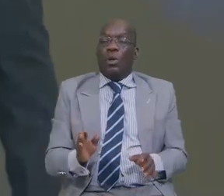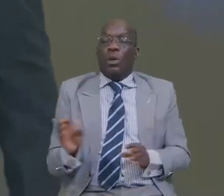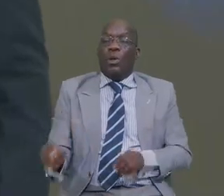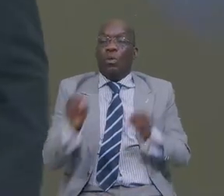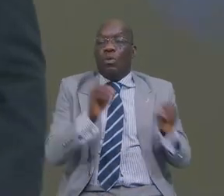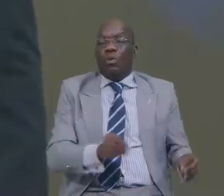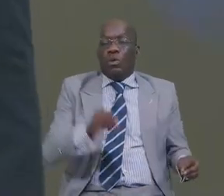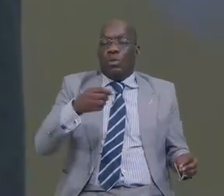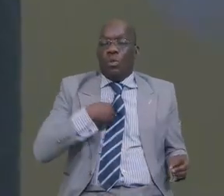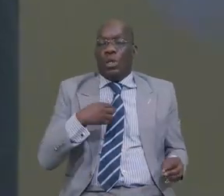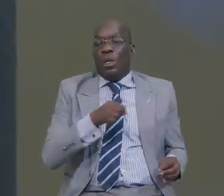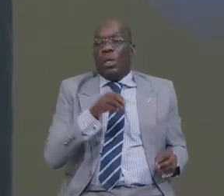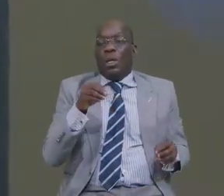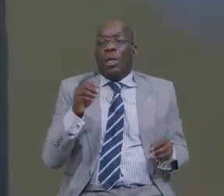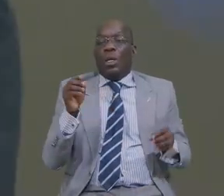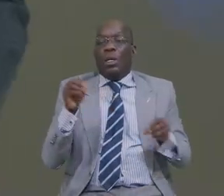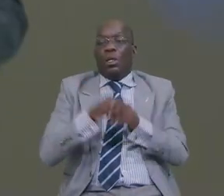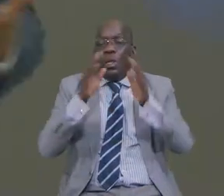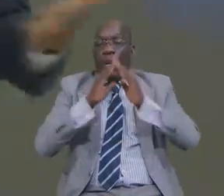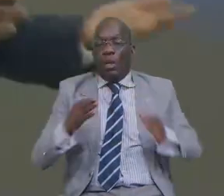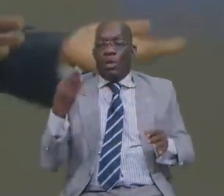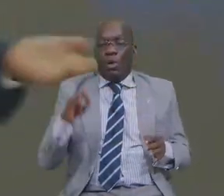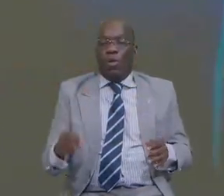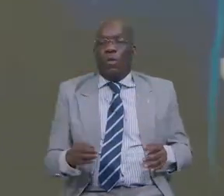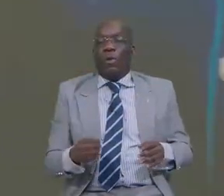m'a mis dans la maison de l'assistant du pasteur.